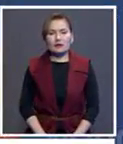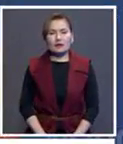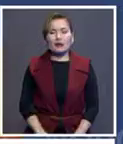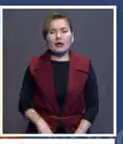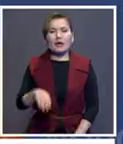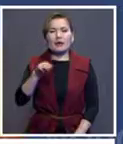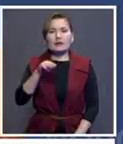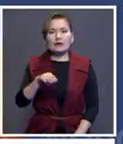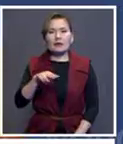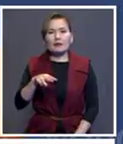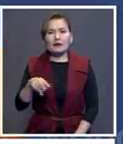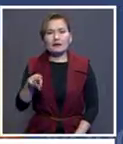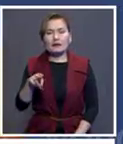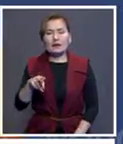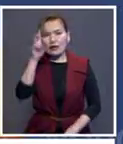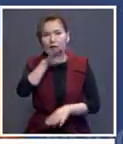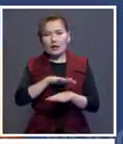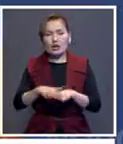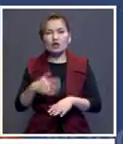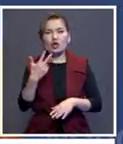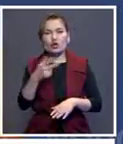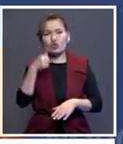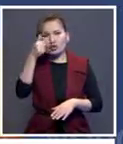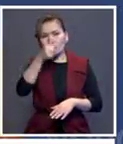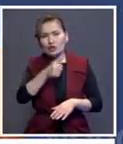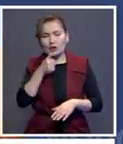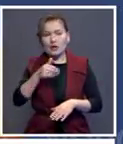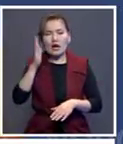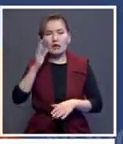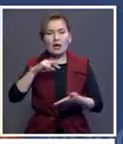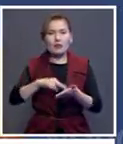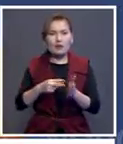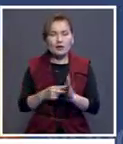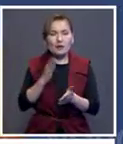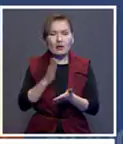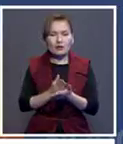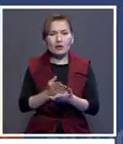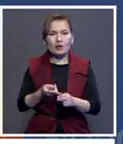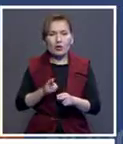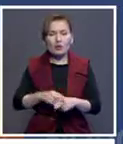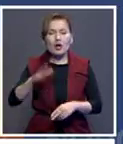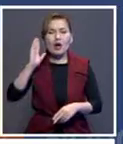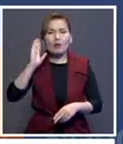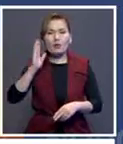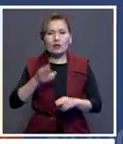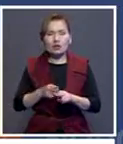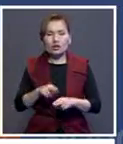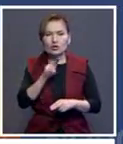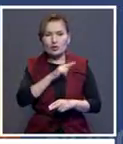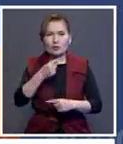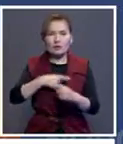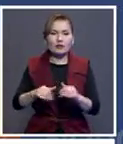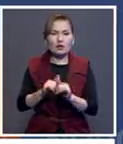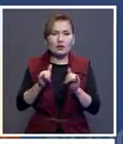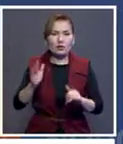ТМД елдерінің алдағы 3 жылға арналған зерттеу бағдарламасы бар. Ол жоба Қазақстандағы токамақта, яғни термоядерлық реакторда іске асады.